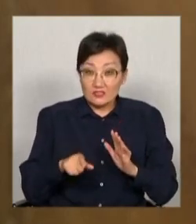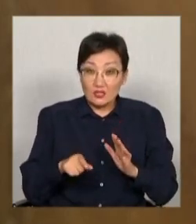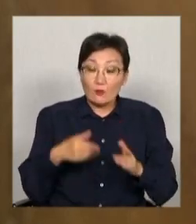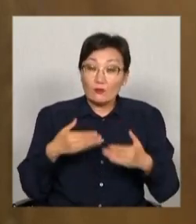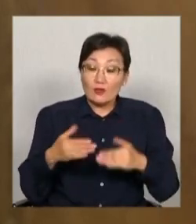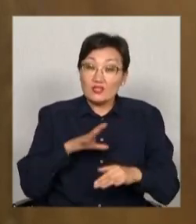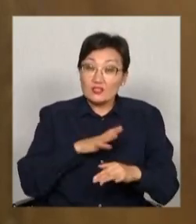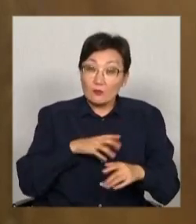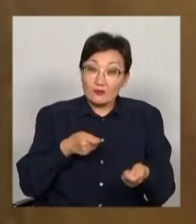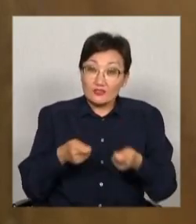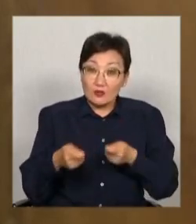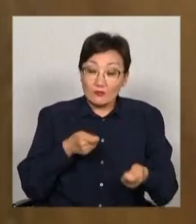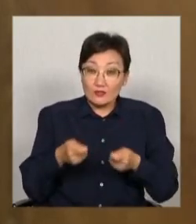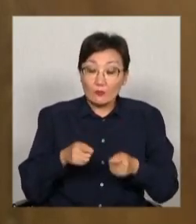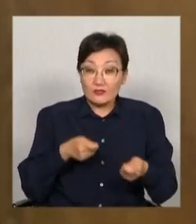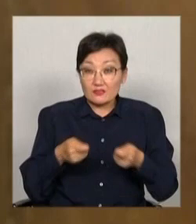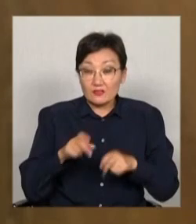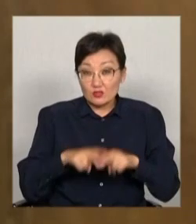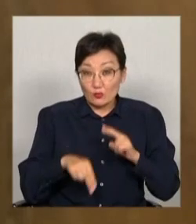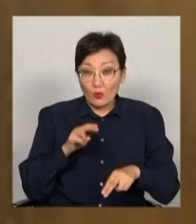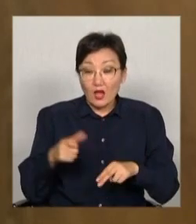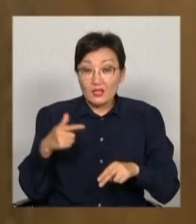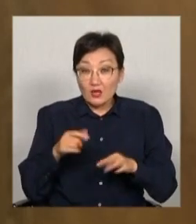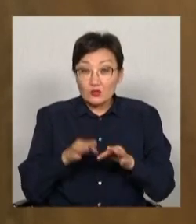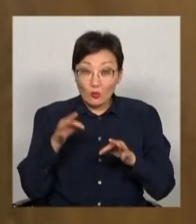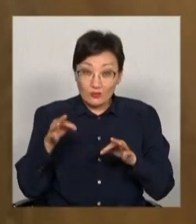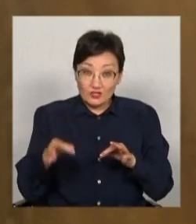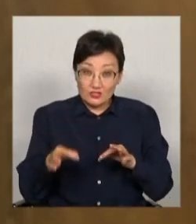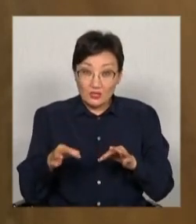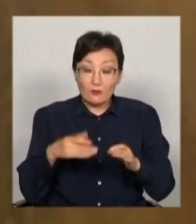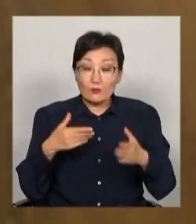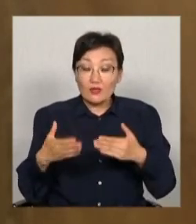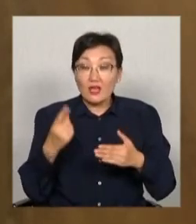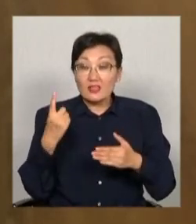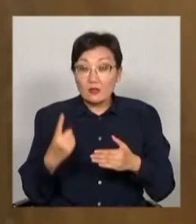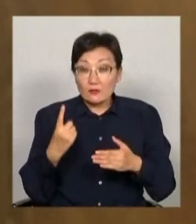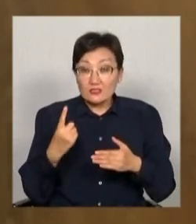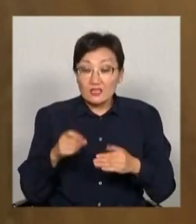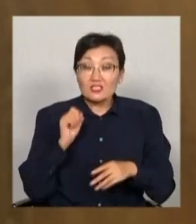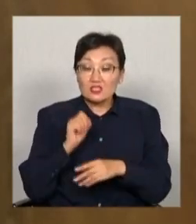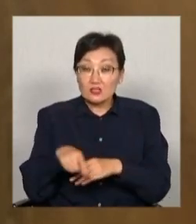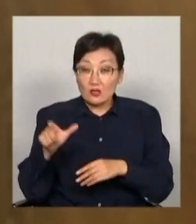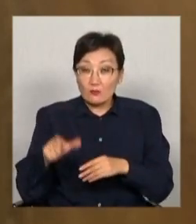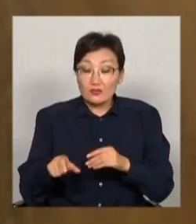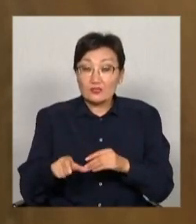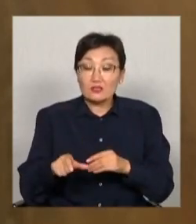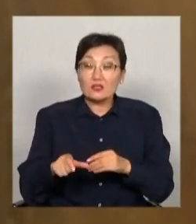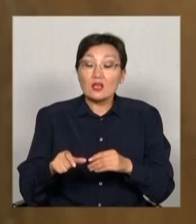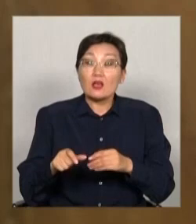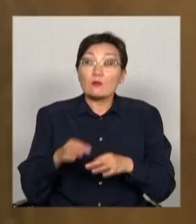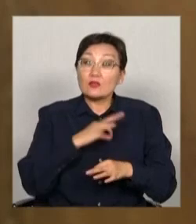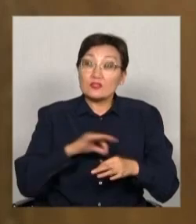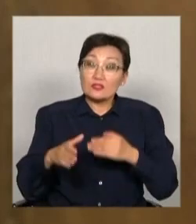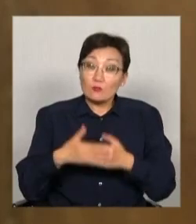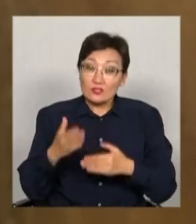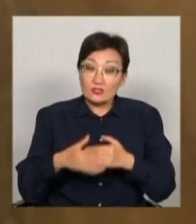отношении бывшего заместителя руководителя управления строительства атра узкой области и в отношении одного заказчика избрана мера пресечения в